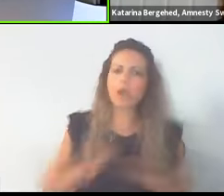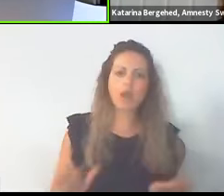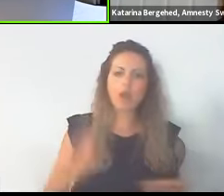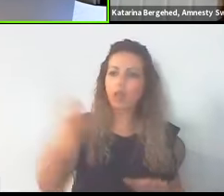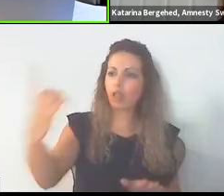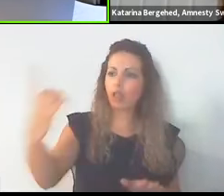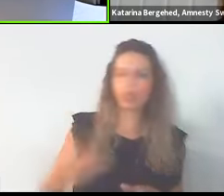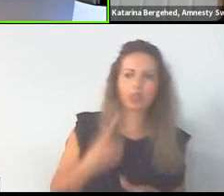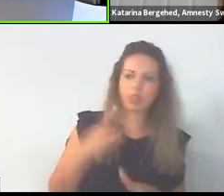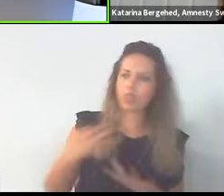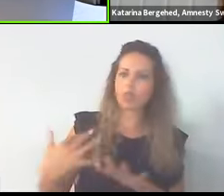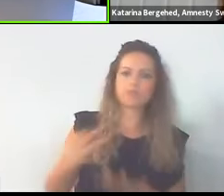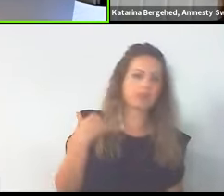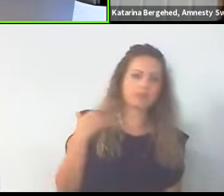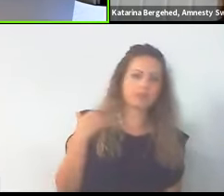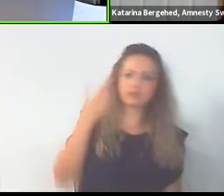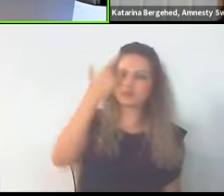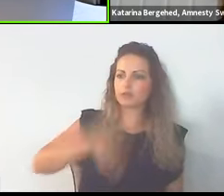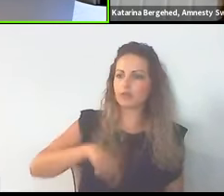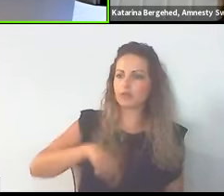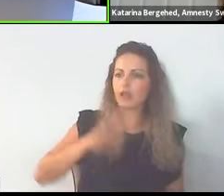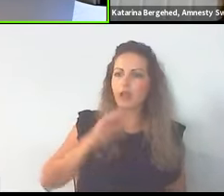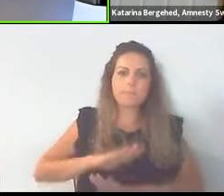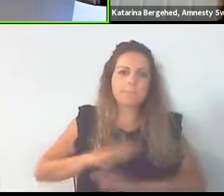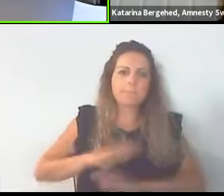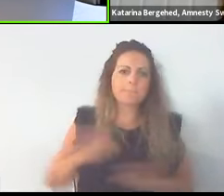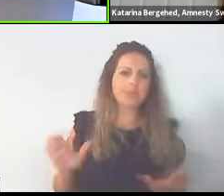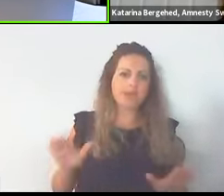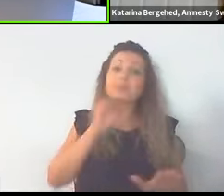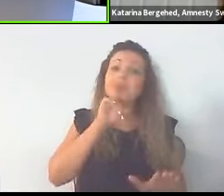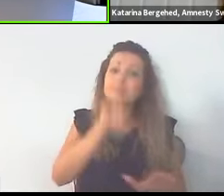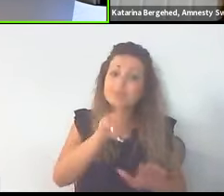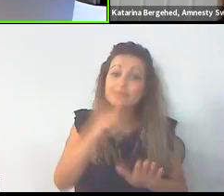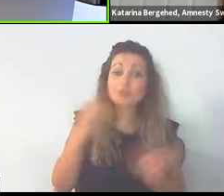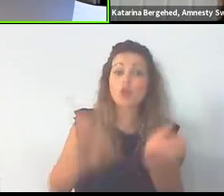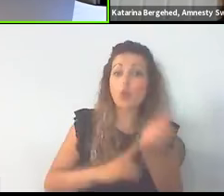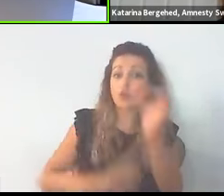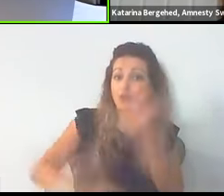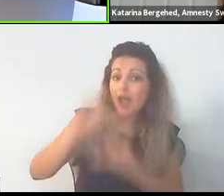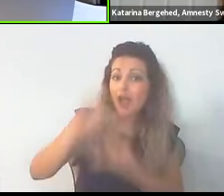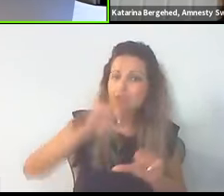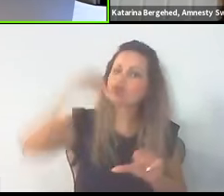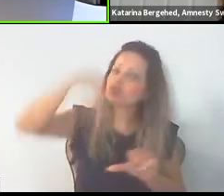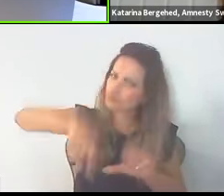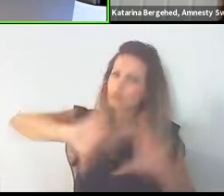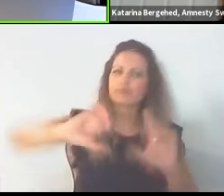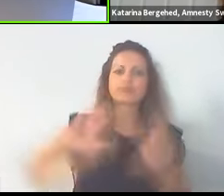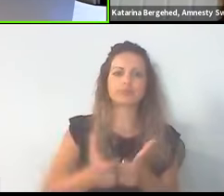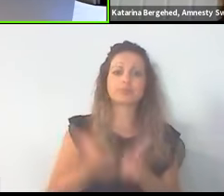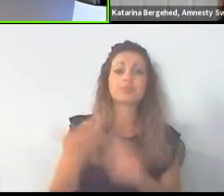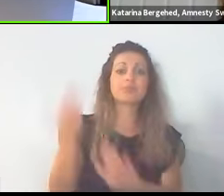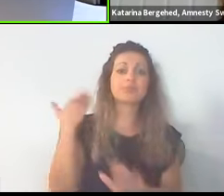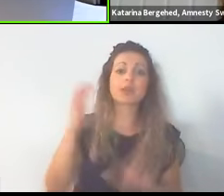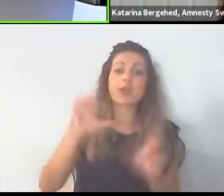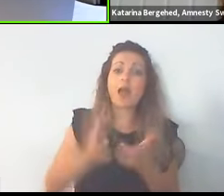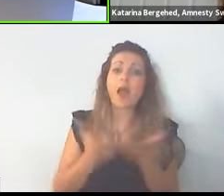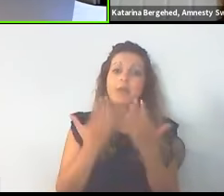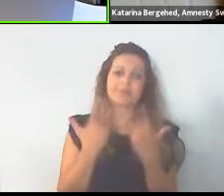κινηθούν. Αυτές επίσης αποτελούν υποθέσεις που πλέον μετά την αλλαγή του νομικού ορισμού του βιασμού στη Σουηδία διώκονται κανονικά.